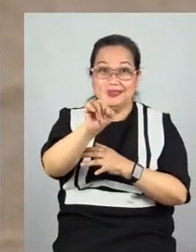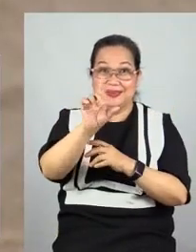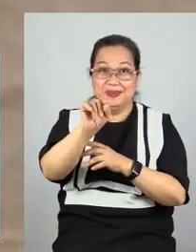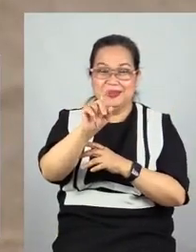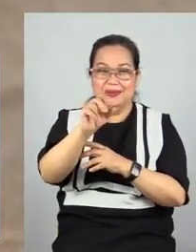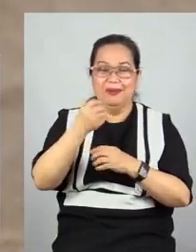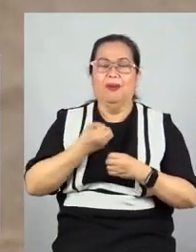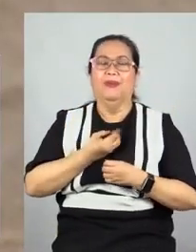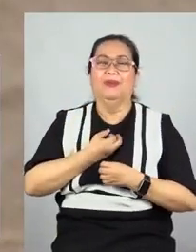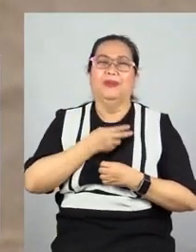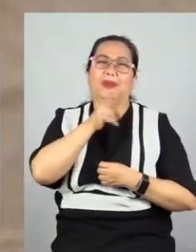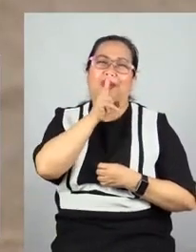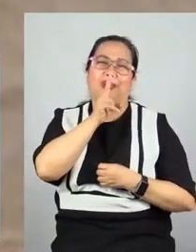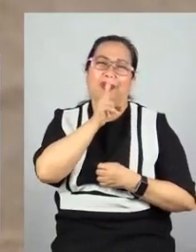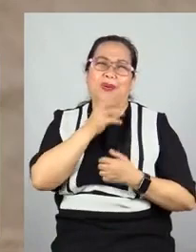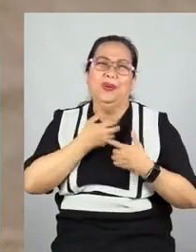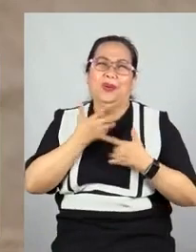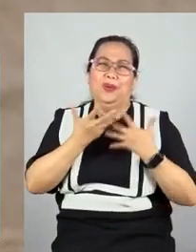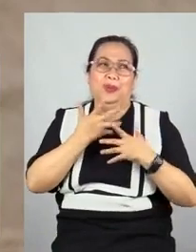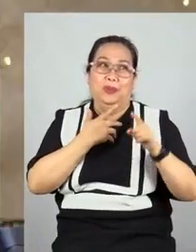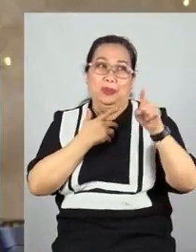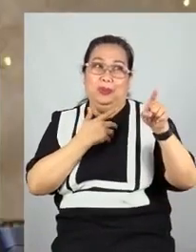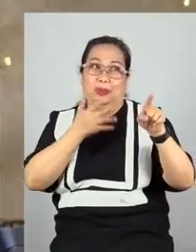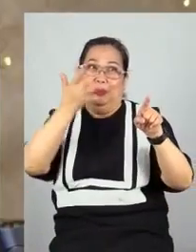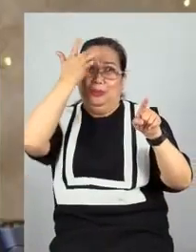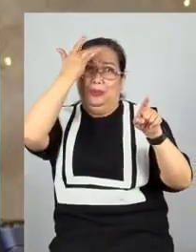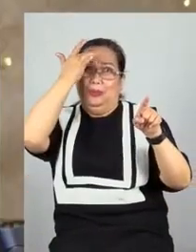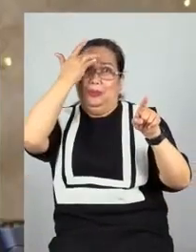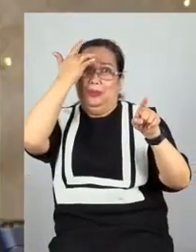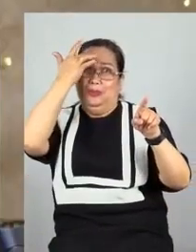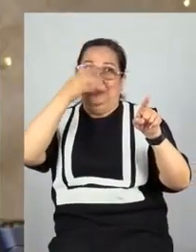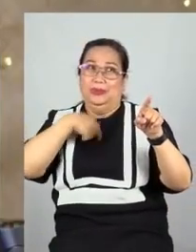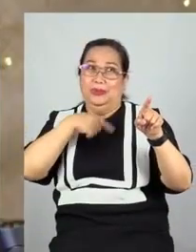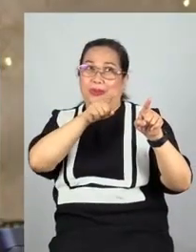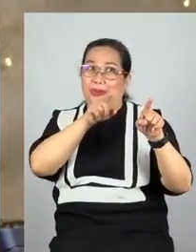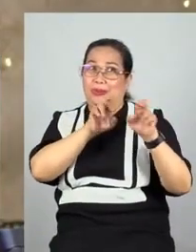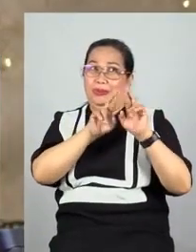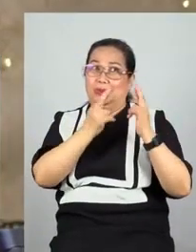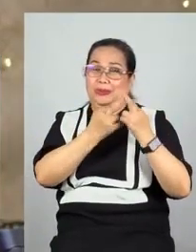may pangamba. Baka merong isa dito sa kamag-anak ko ang may COVID.